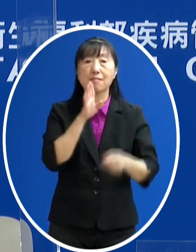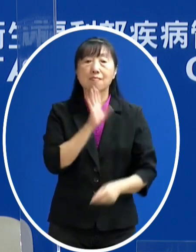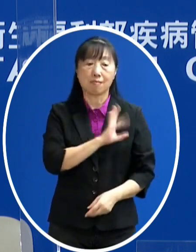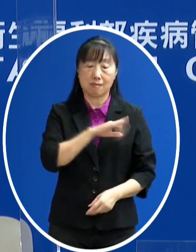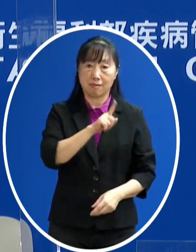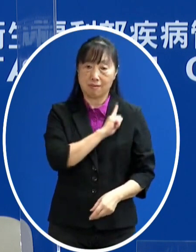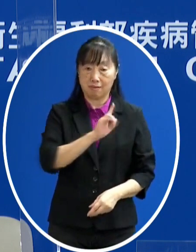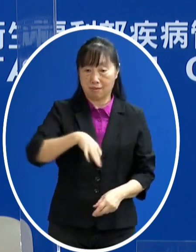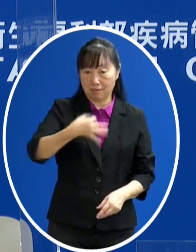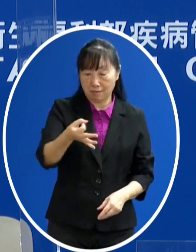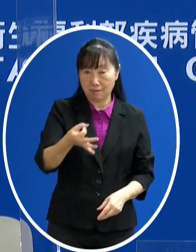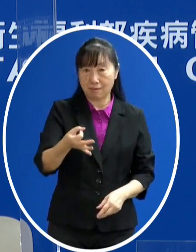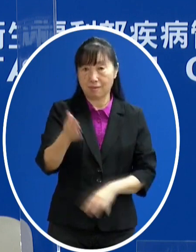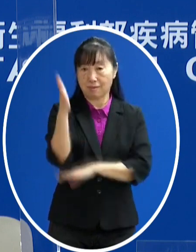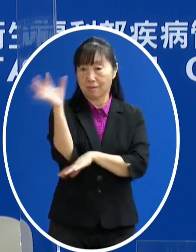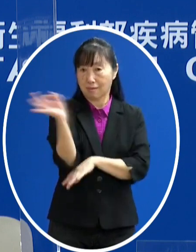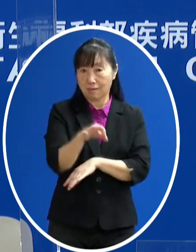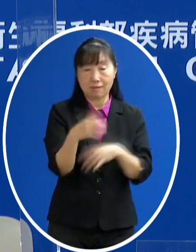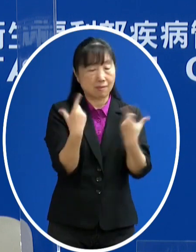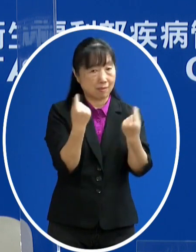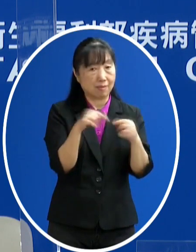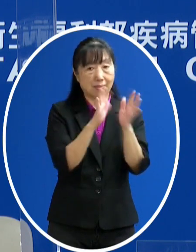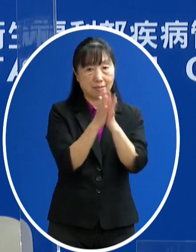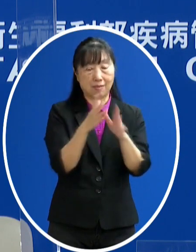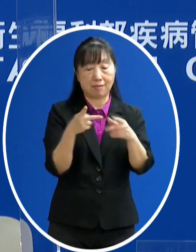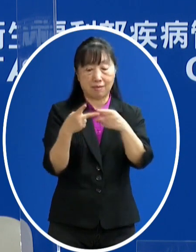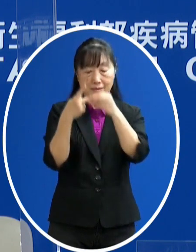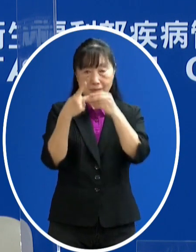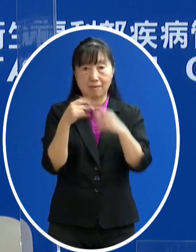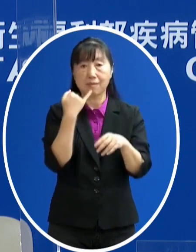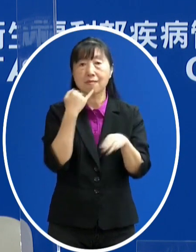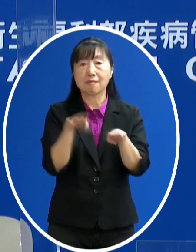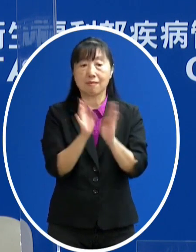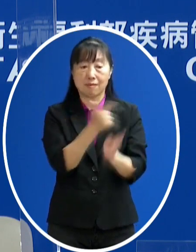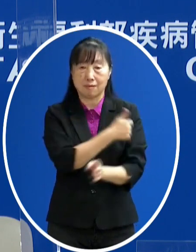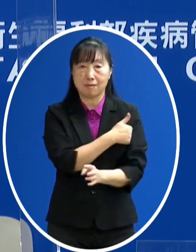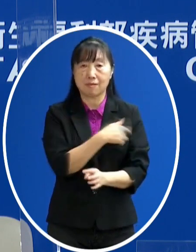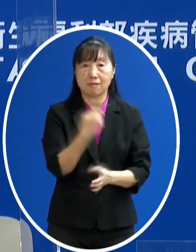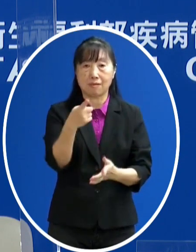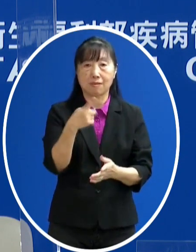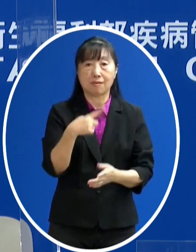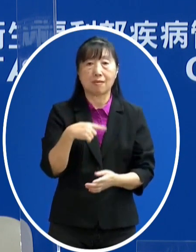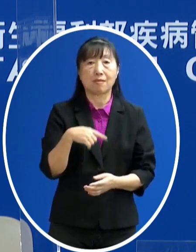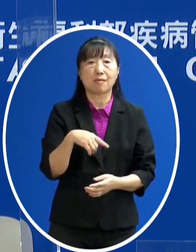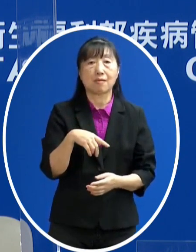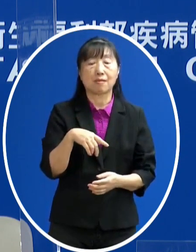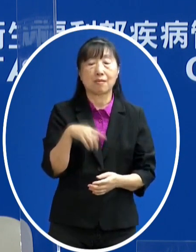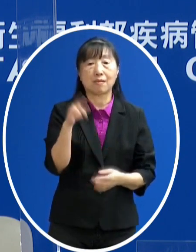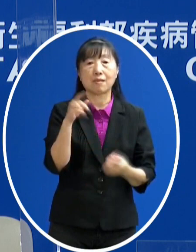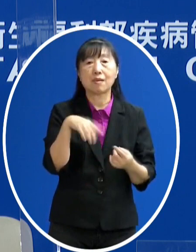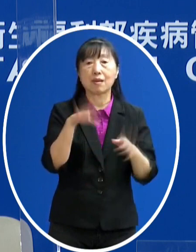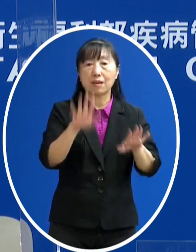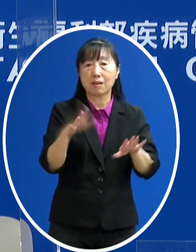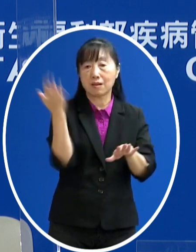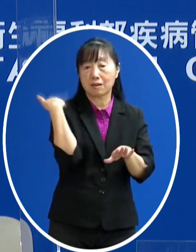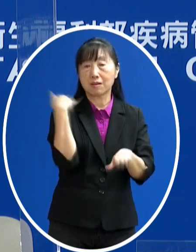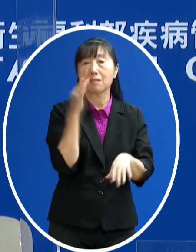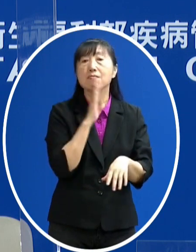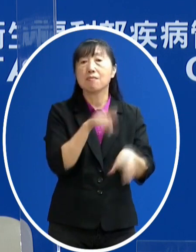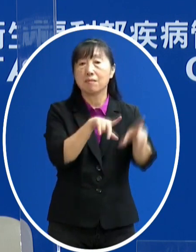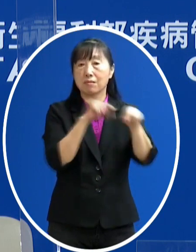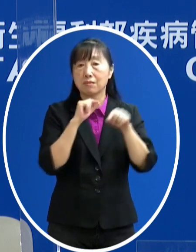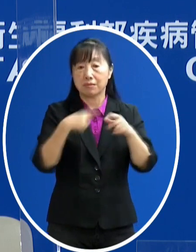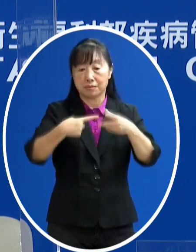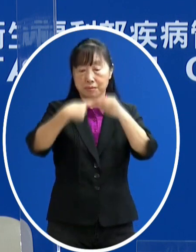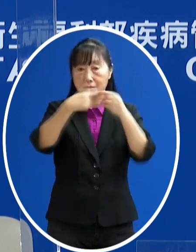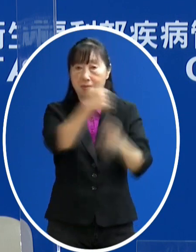费，那都可以接种第二剂。那我看起来最近医疗院所，因为之前都是依照在施打第